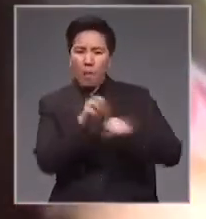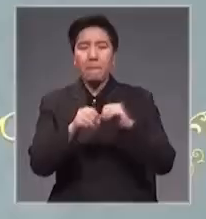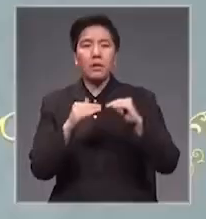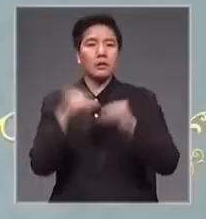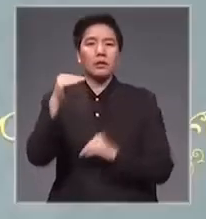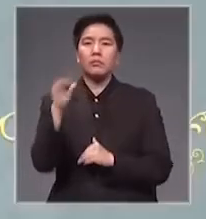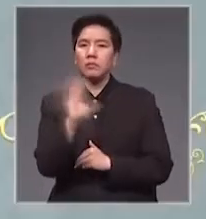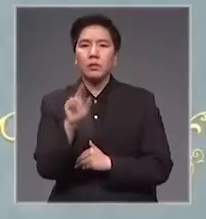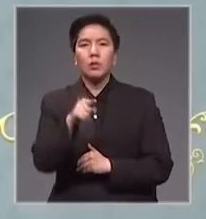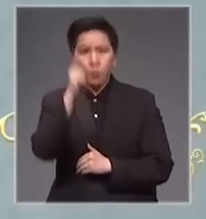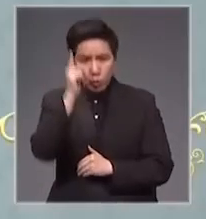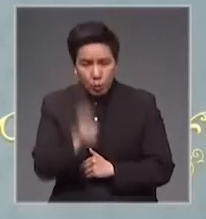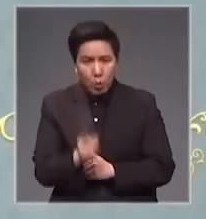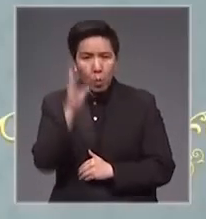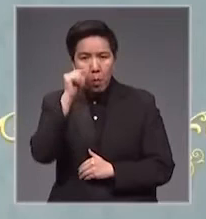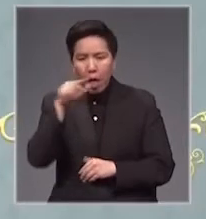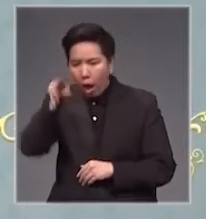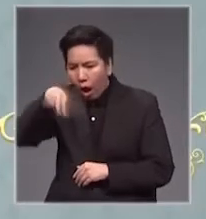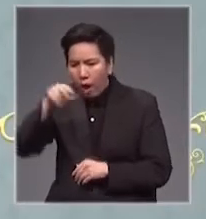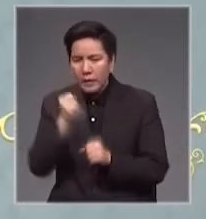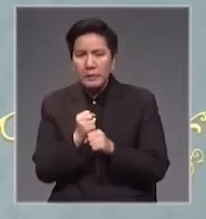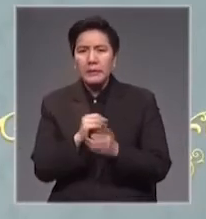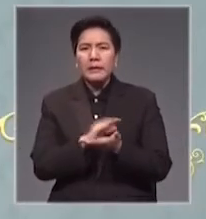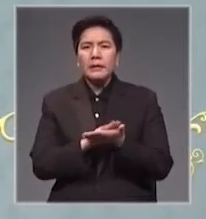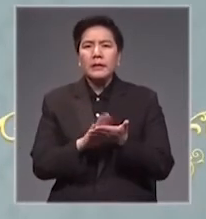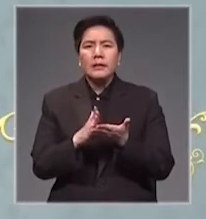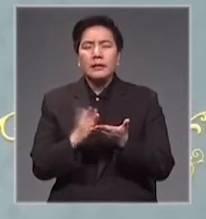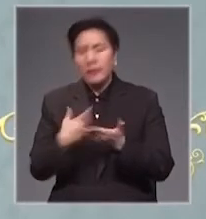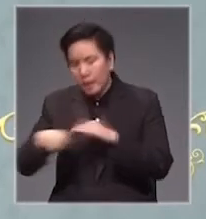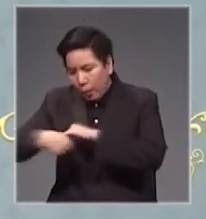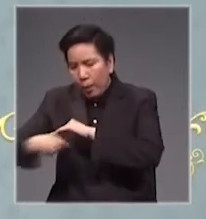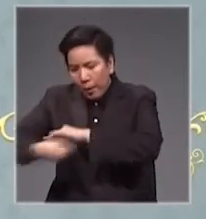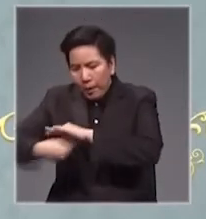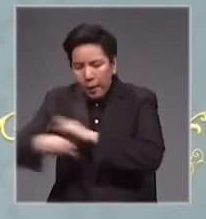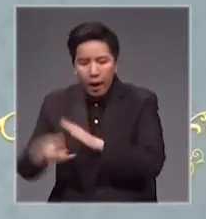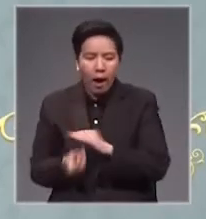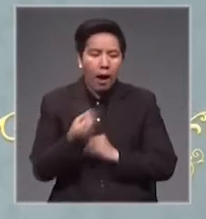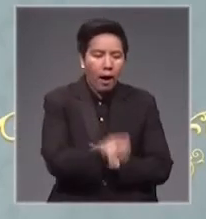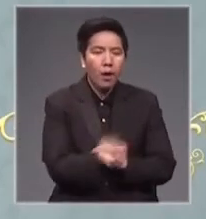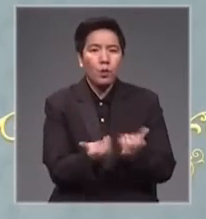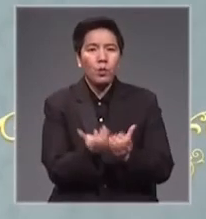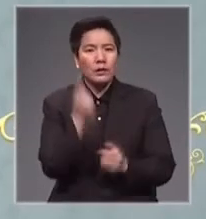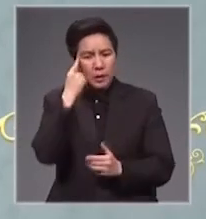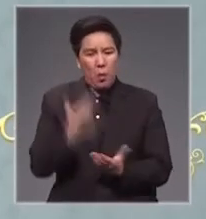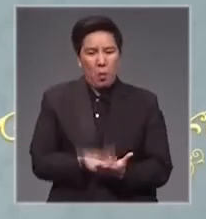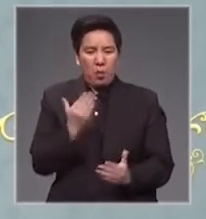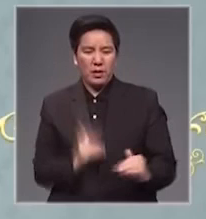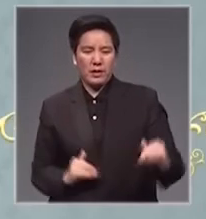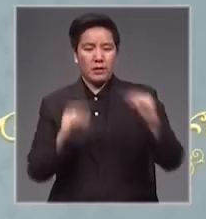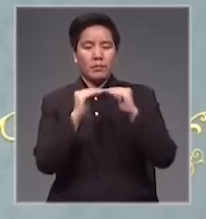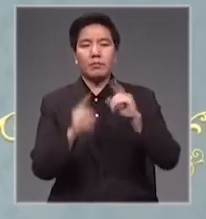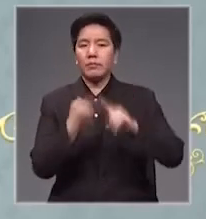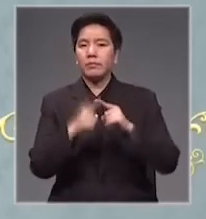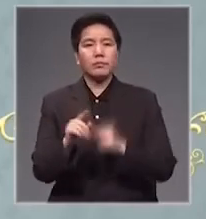ไปหามาสุจริตไม่ได้ก็ต้องทุจริตนะครับอย่าไปคิดว่าจะต้องทำทุกอย่างให้มีฐานะเท่าเทียมเพื่อนฝูงจงคิดเสีย